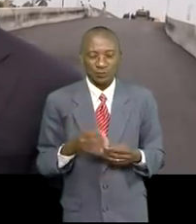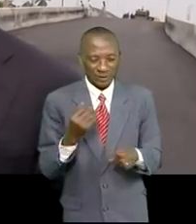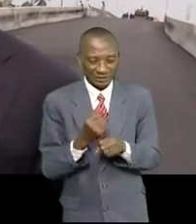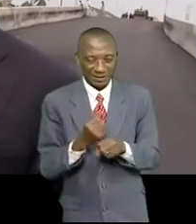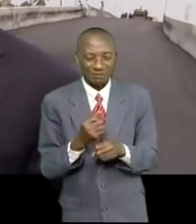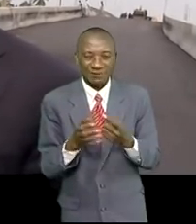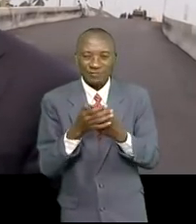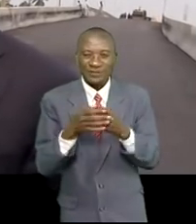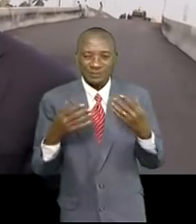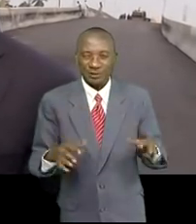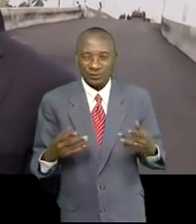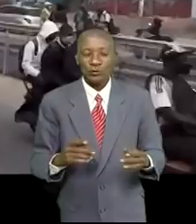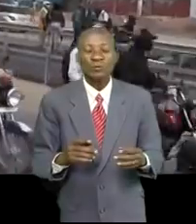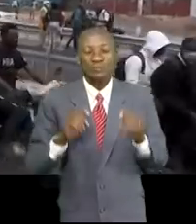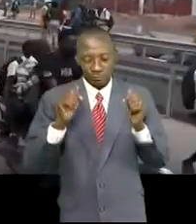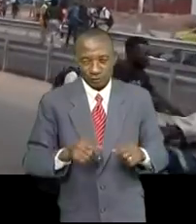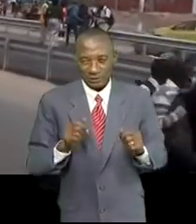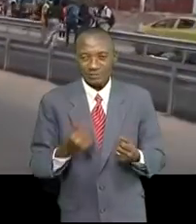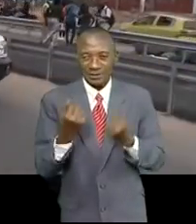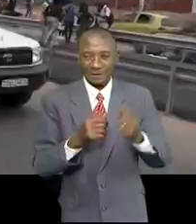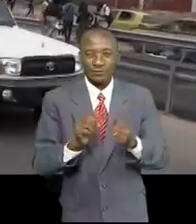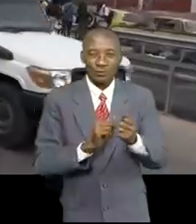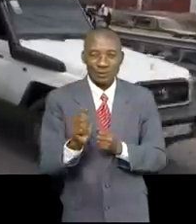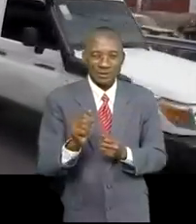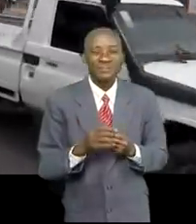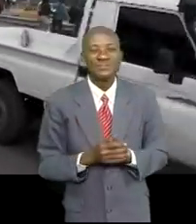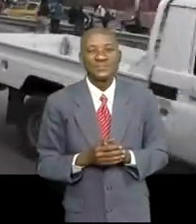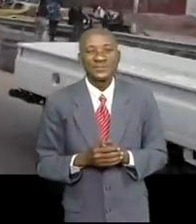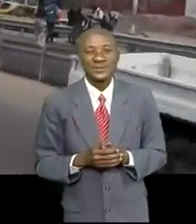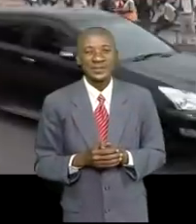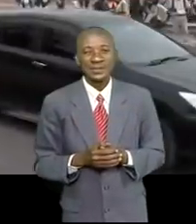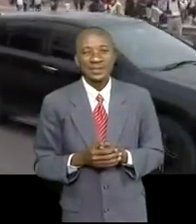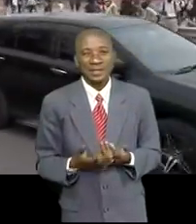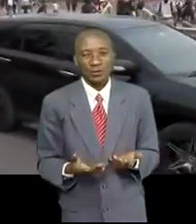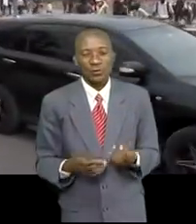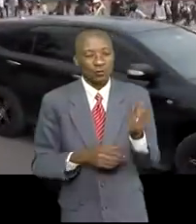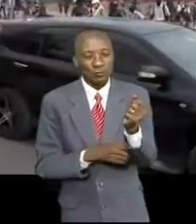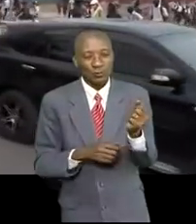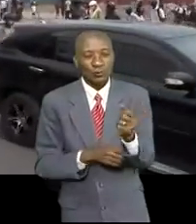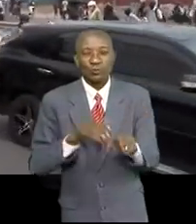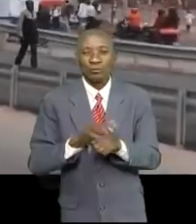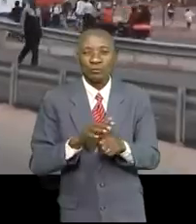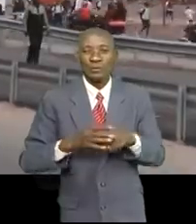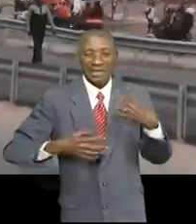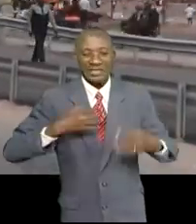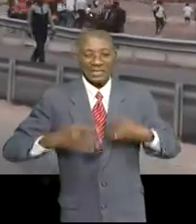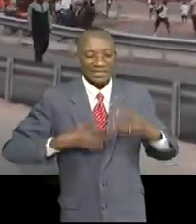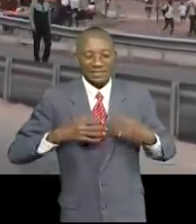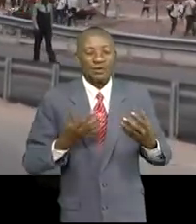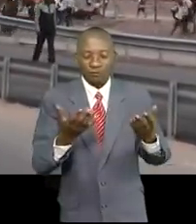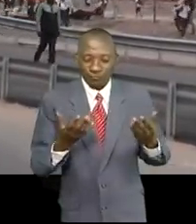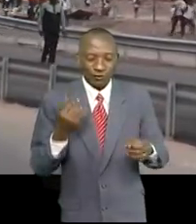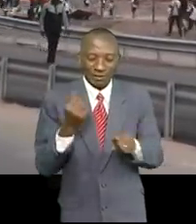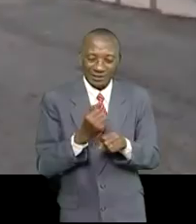à l'usage de l'utilisation. Chaque jour qui passe, les yeux des usagers de ces tronçons restent rivés sur ces travaux